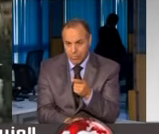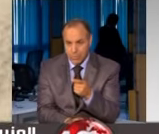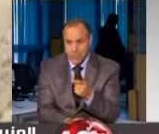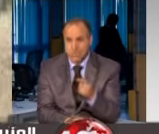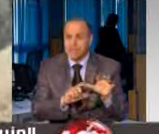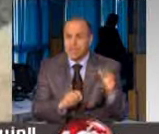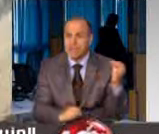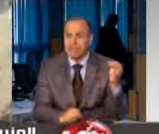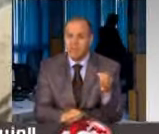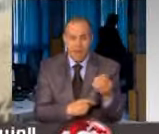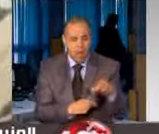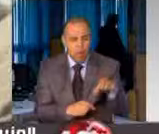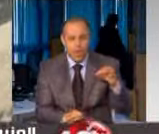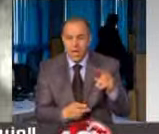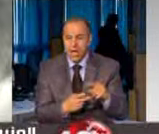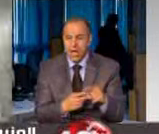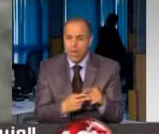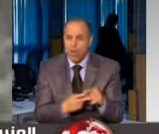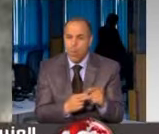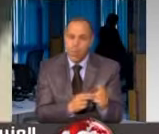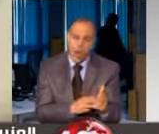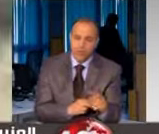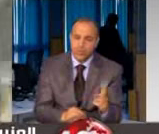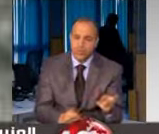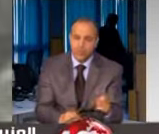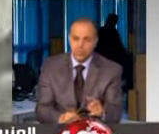70% أوراطة و30% قاروس.